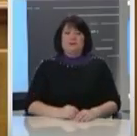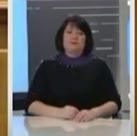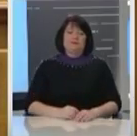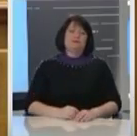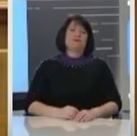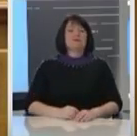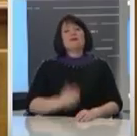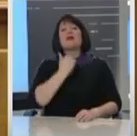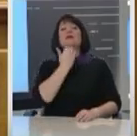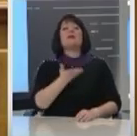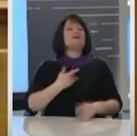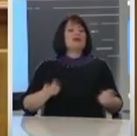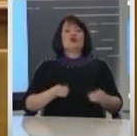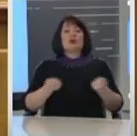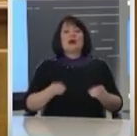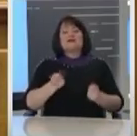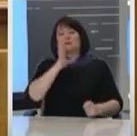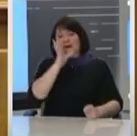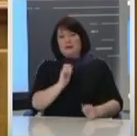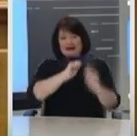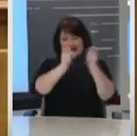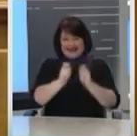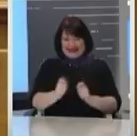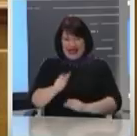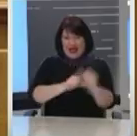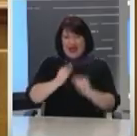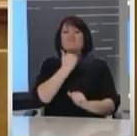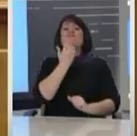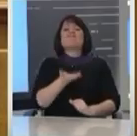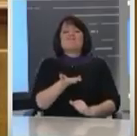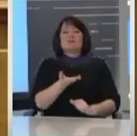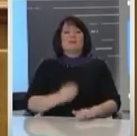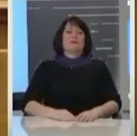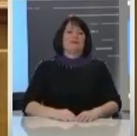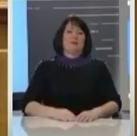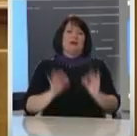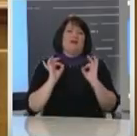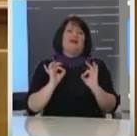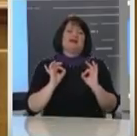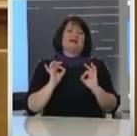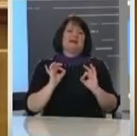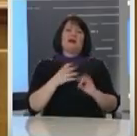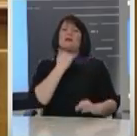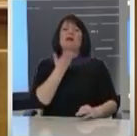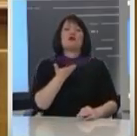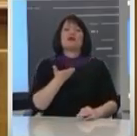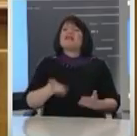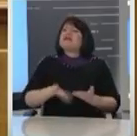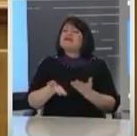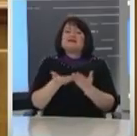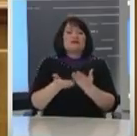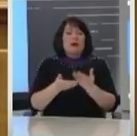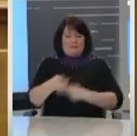Όπως δεν μπορείτε να υλοποιήσετε και πραγματικές διαρθρωτικές αλλαγές. Και φυσικά δεν μπορείτε να ενισχύσετε ούτε